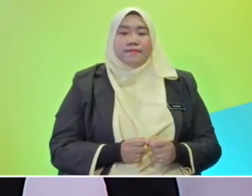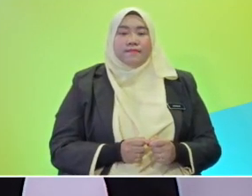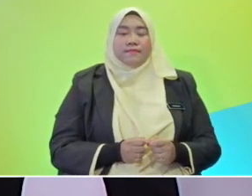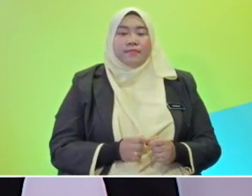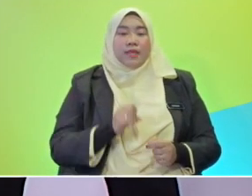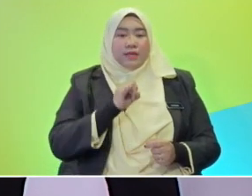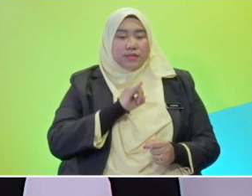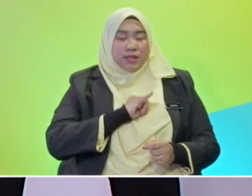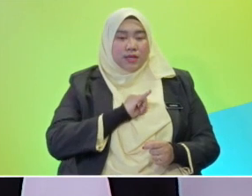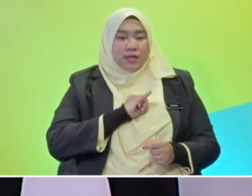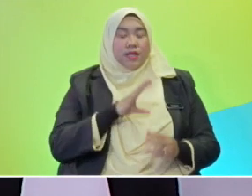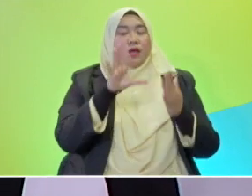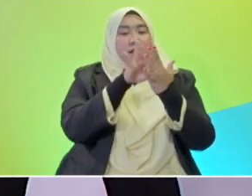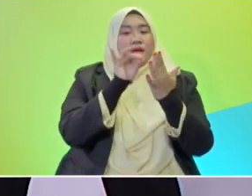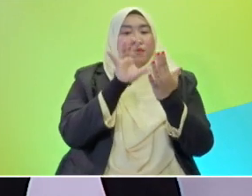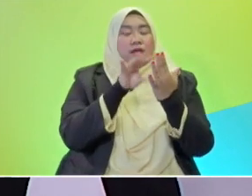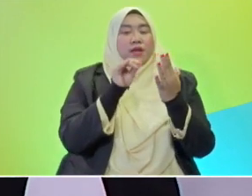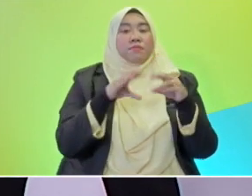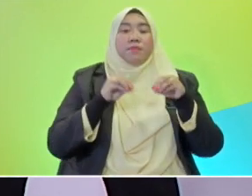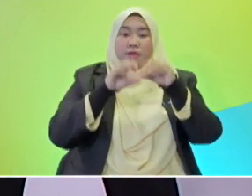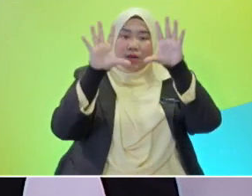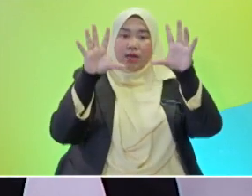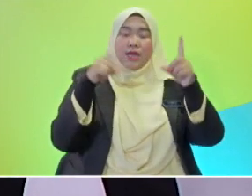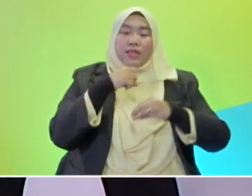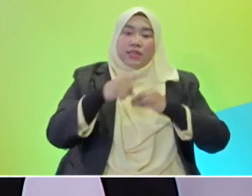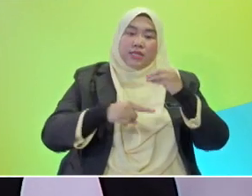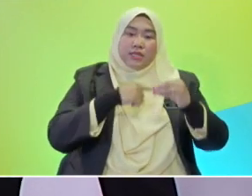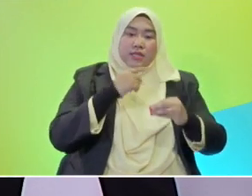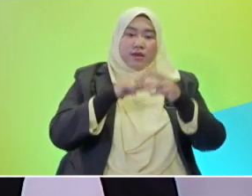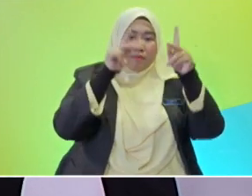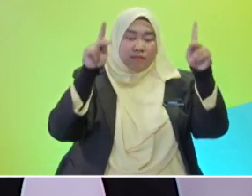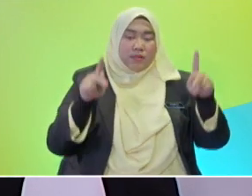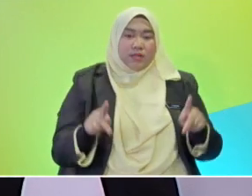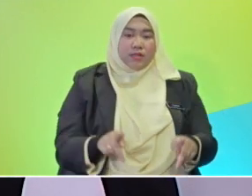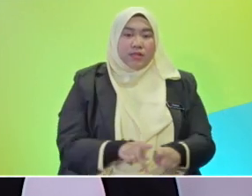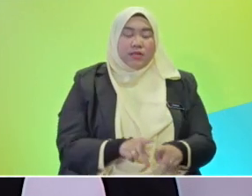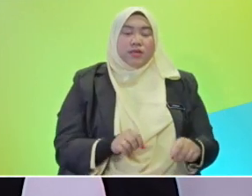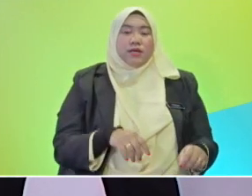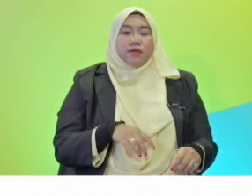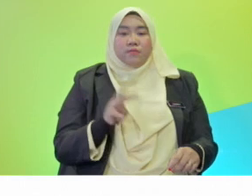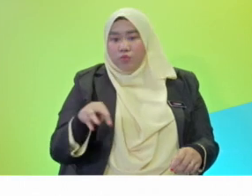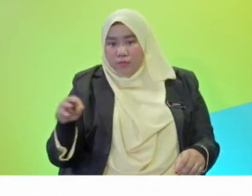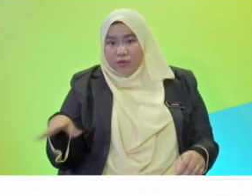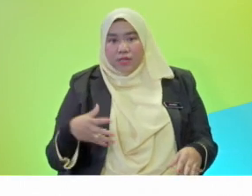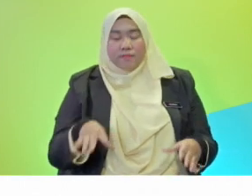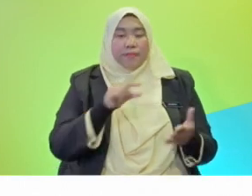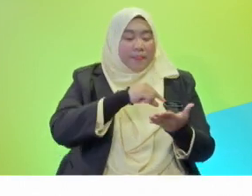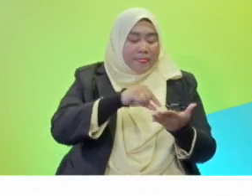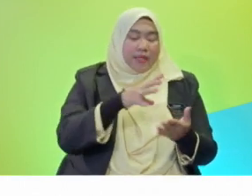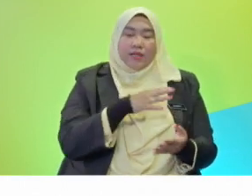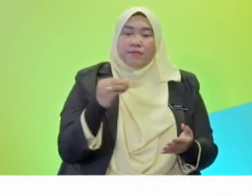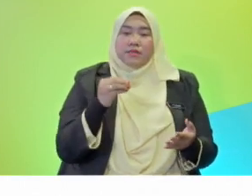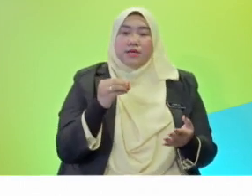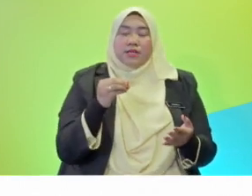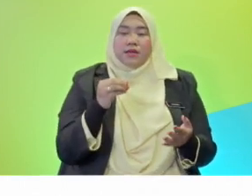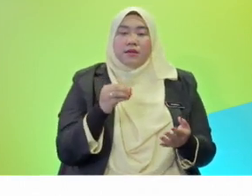memberi penerangan tentang petebueh Oke dan juga murid-murid menulis ataupun mencatat kesan perubahan